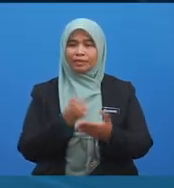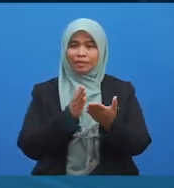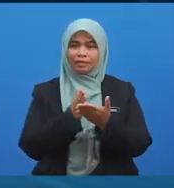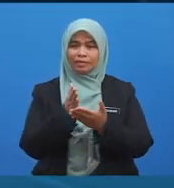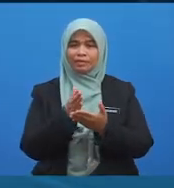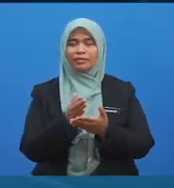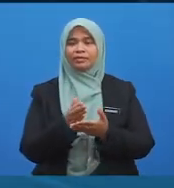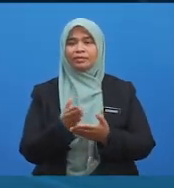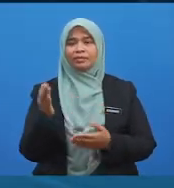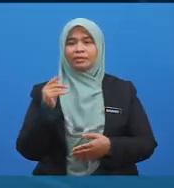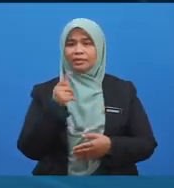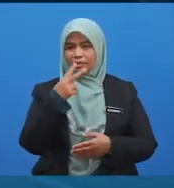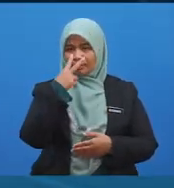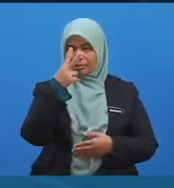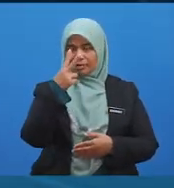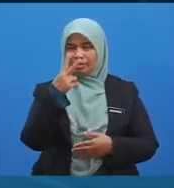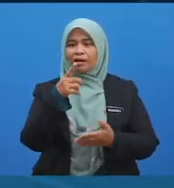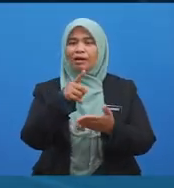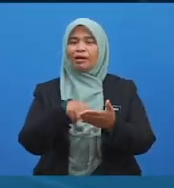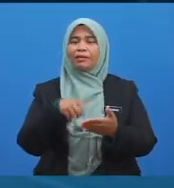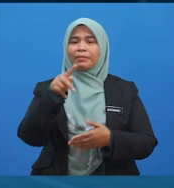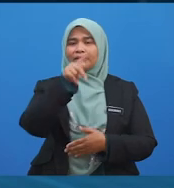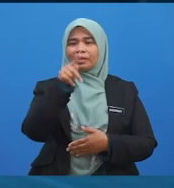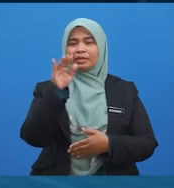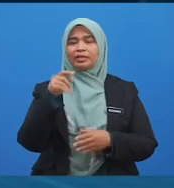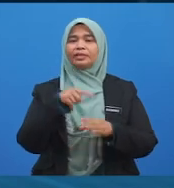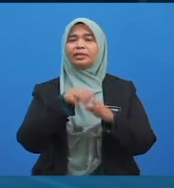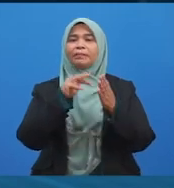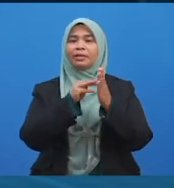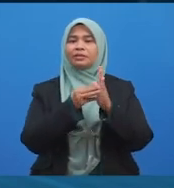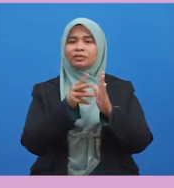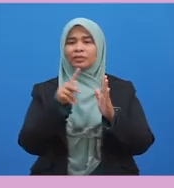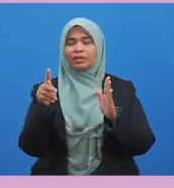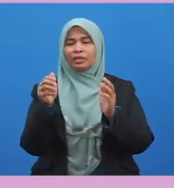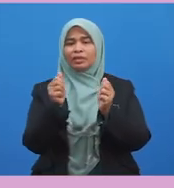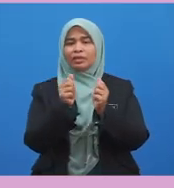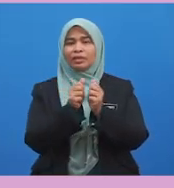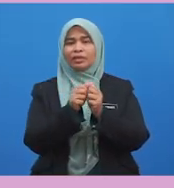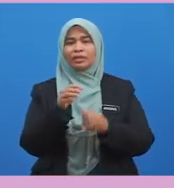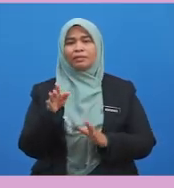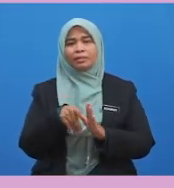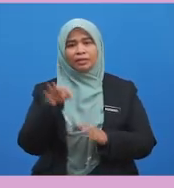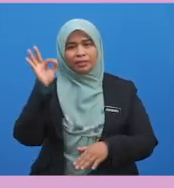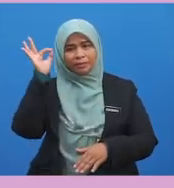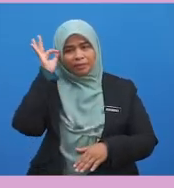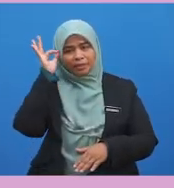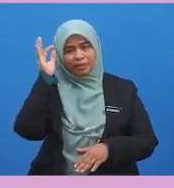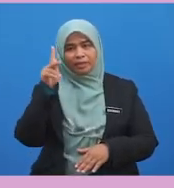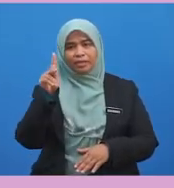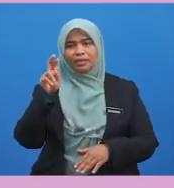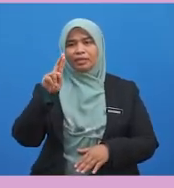Seterusnya, mari kita lihat apakah yang dimaksudkan dengan pemikiran